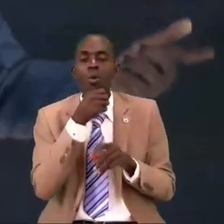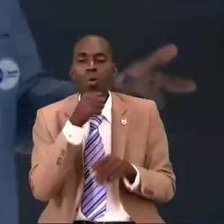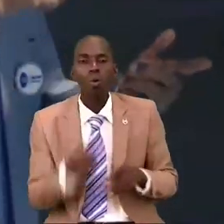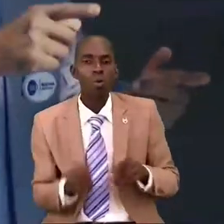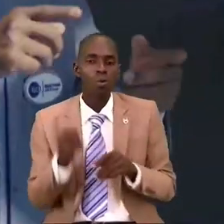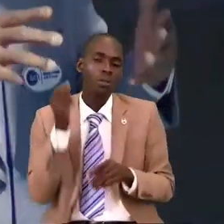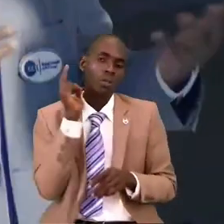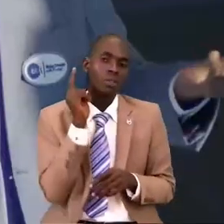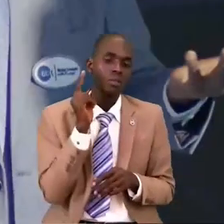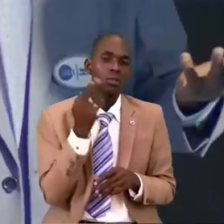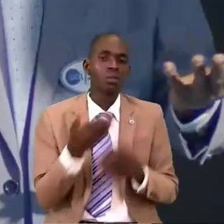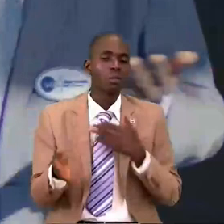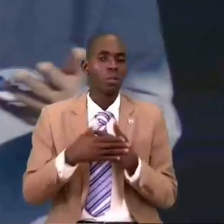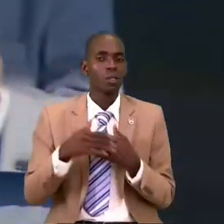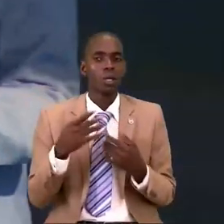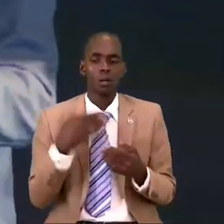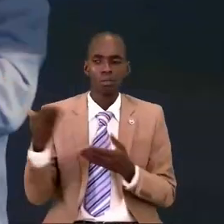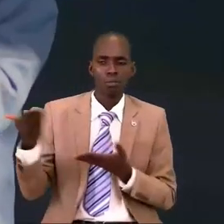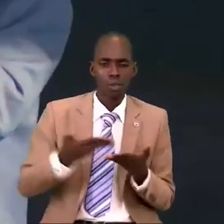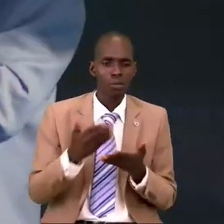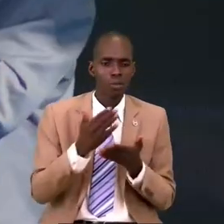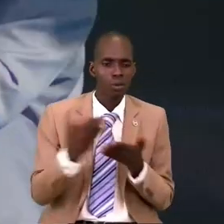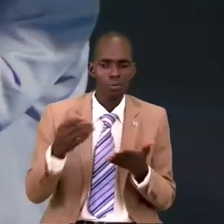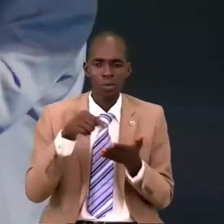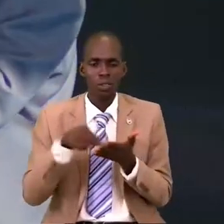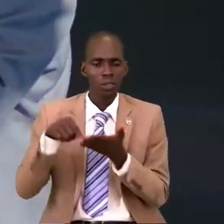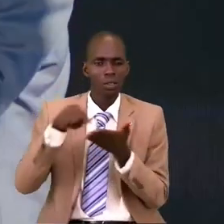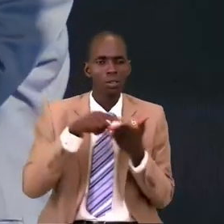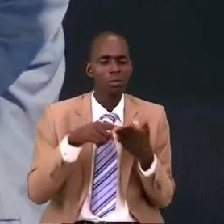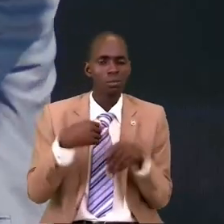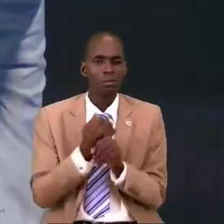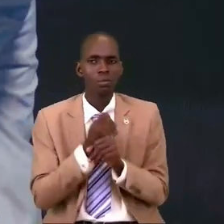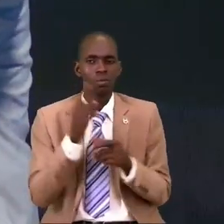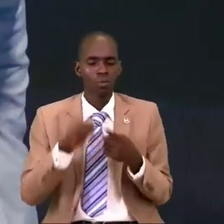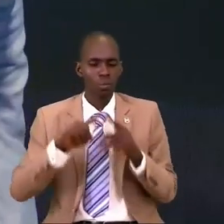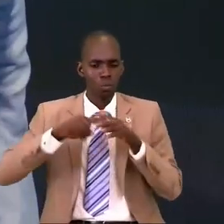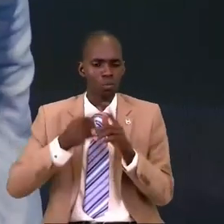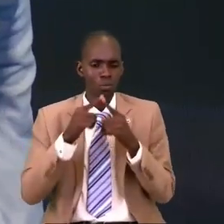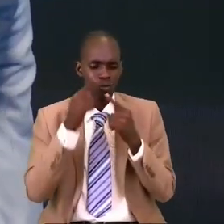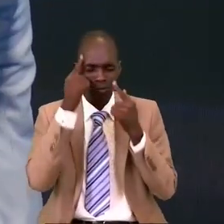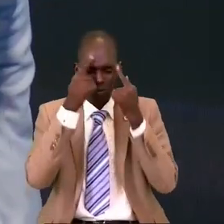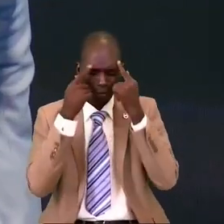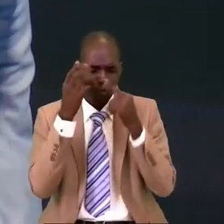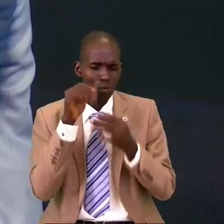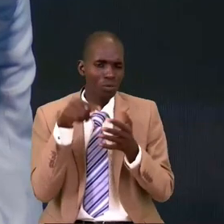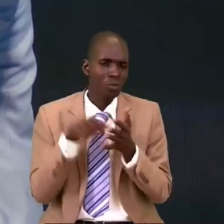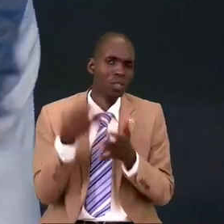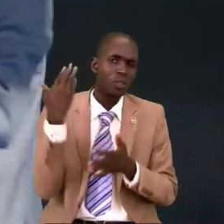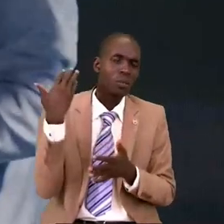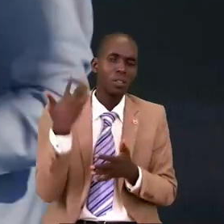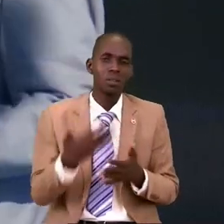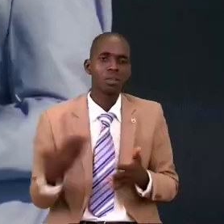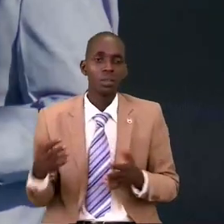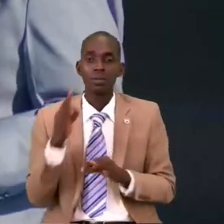ça t'amène à commencer à penser à ceci, à penser à ceci. Et si nous ne faisons pas attention, nos vies iront dans la direction